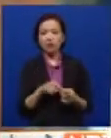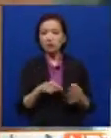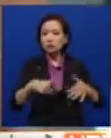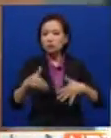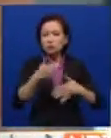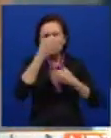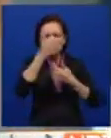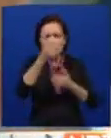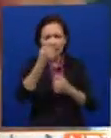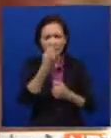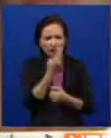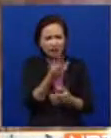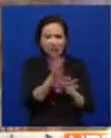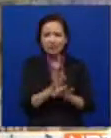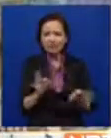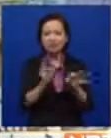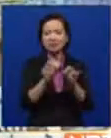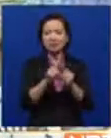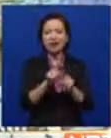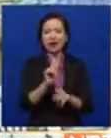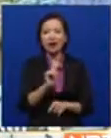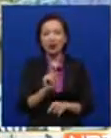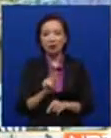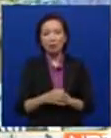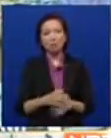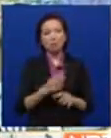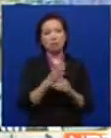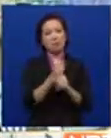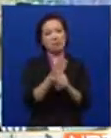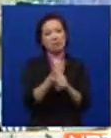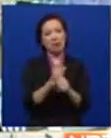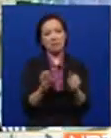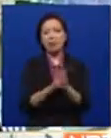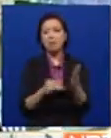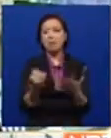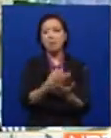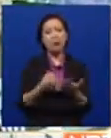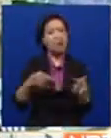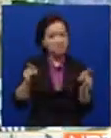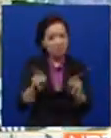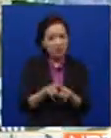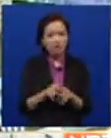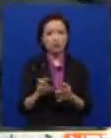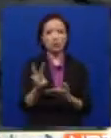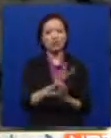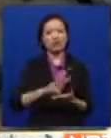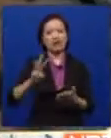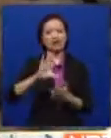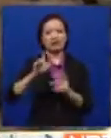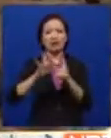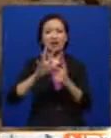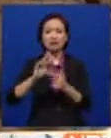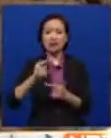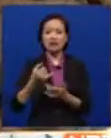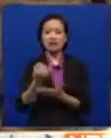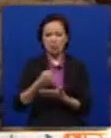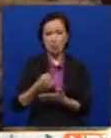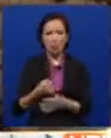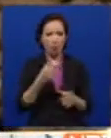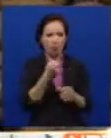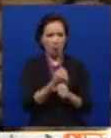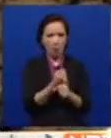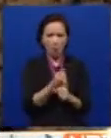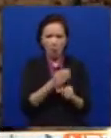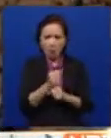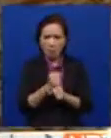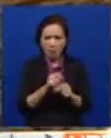าชนให้ความสำคัญมากเช่นกันนั่นก็คืองานปั้นและภาพวาดเหมือนจากวิทยาลัยช่างศิลป์ที่นำผลงานมากมายมาสื่อถึงส